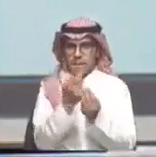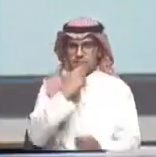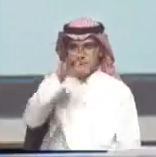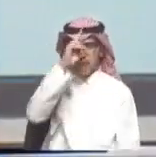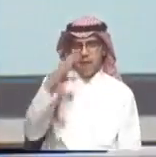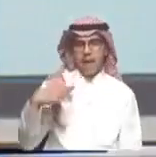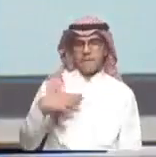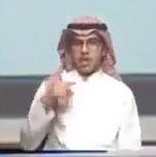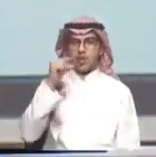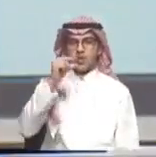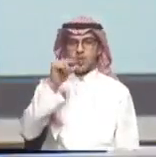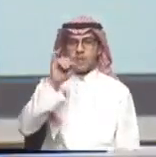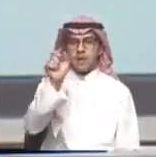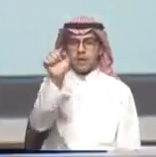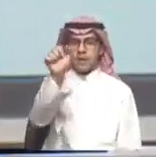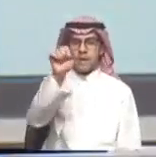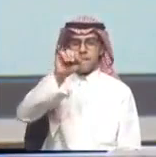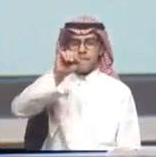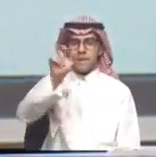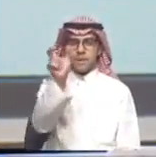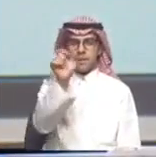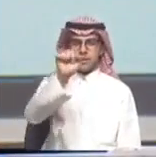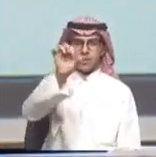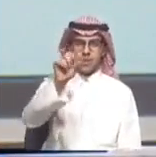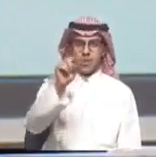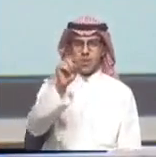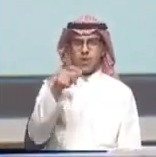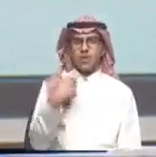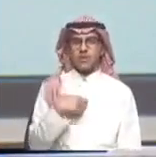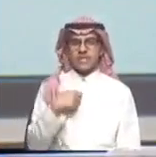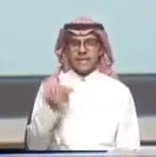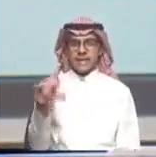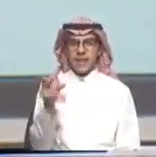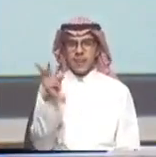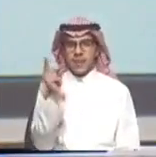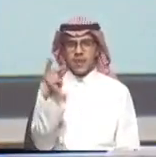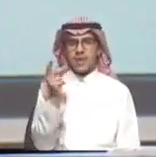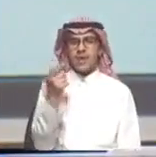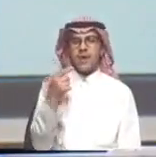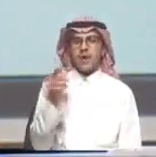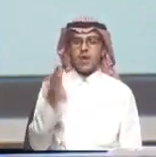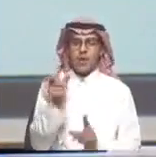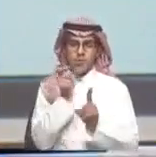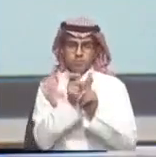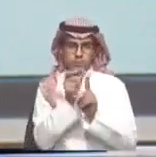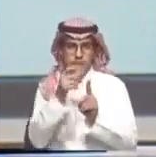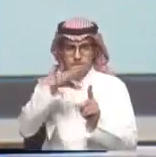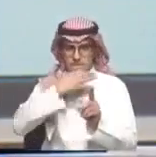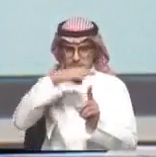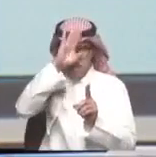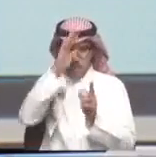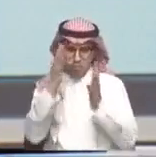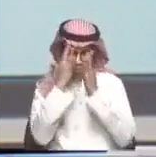السمو الملكي الأمير الدكتور منصور بن متعب بن عبد العزيز وزير الدولة عضو مجلس الوزراء مستشار خادم